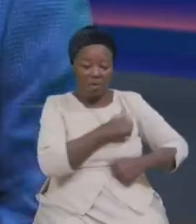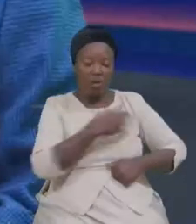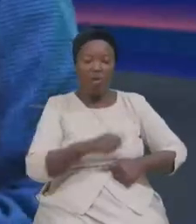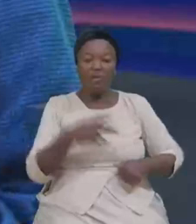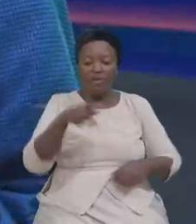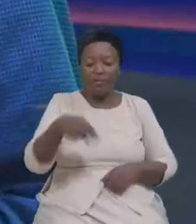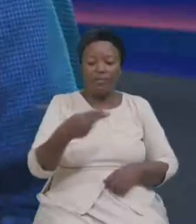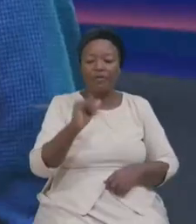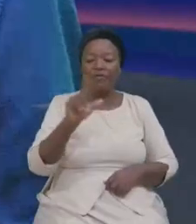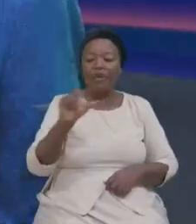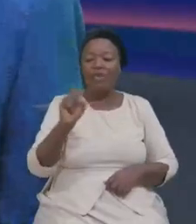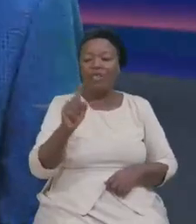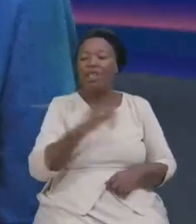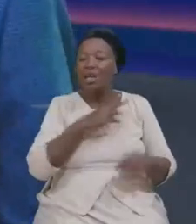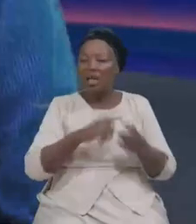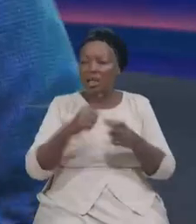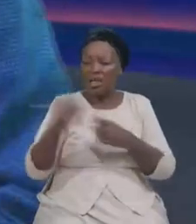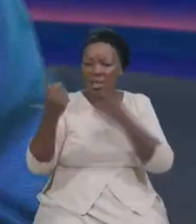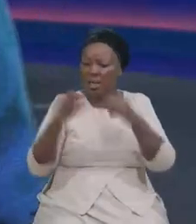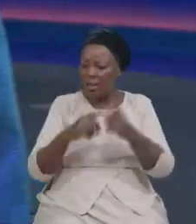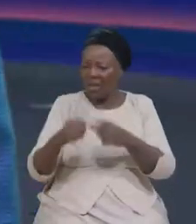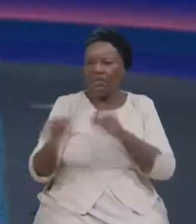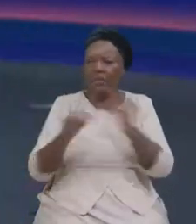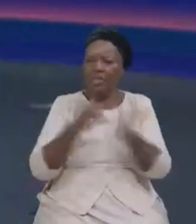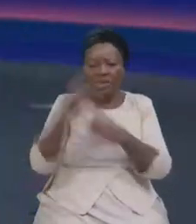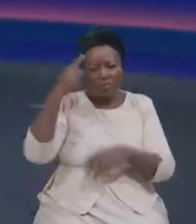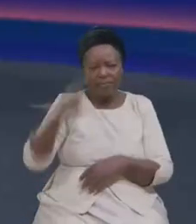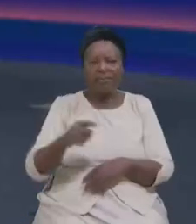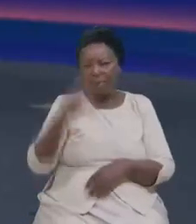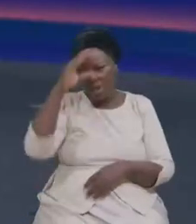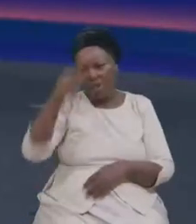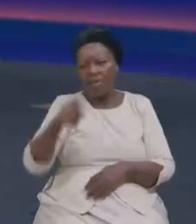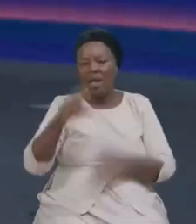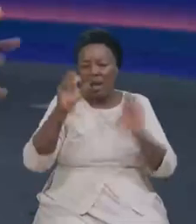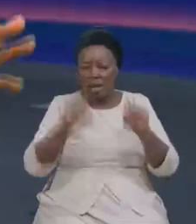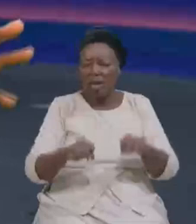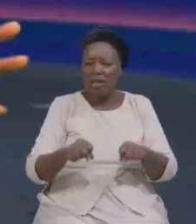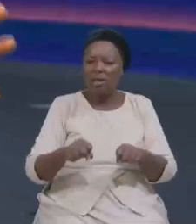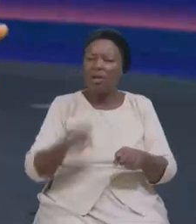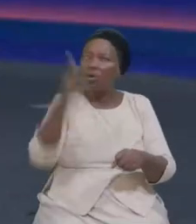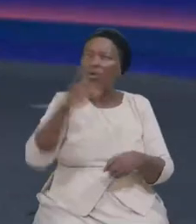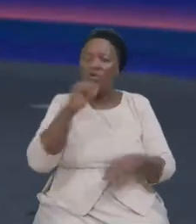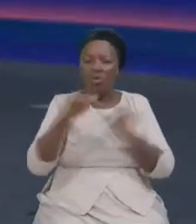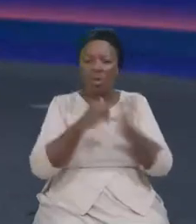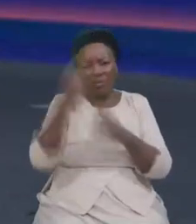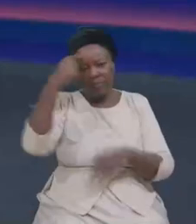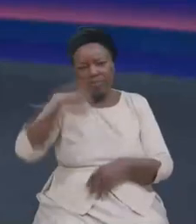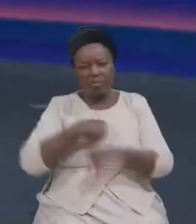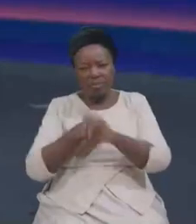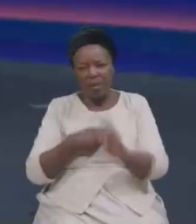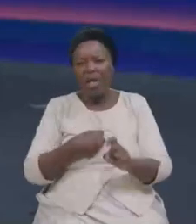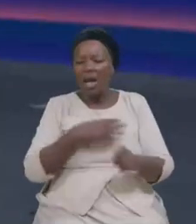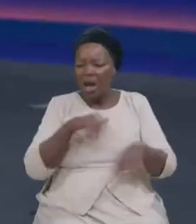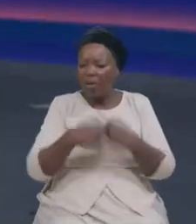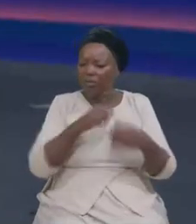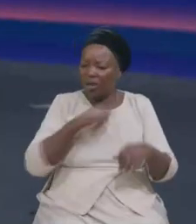lui. S'il l'a fait pour lui, est-ce qu'il ne peut pas le faire pour moi et pour toi? Oui, pour lui, c'est une force physique, mais